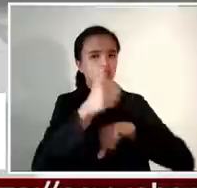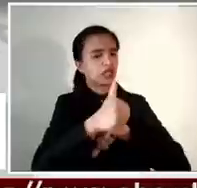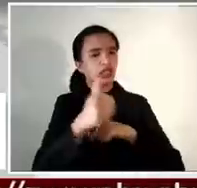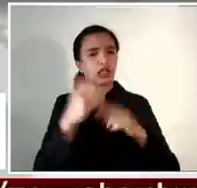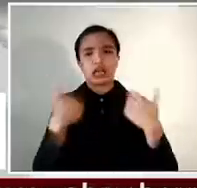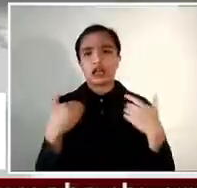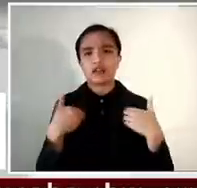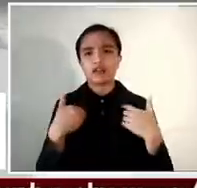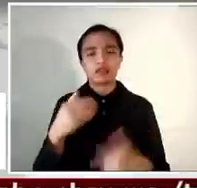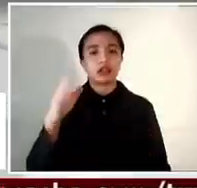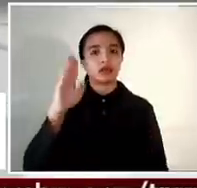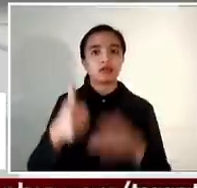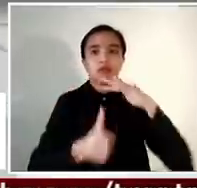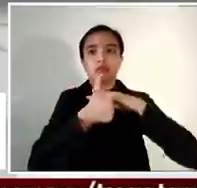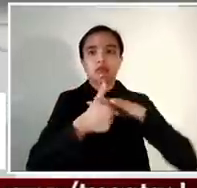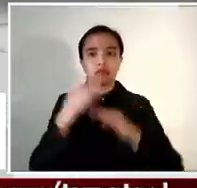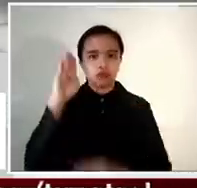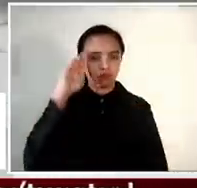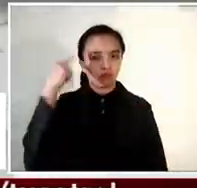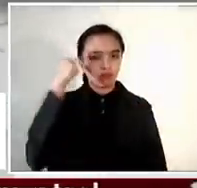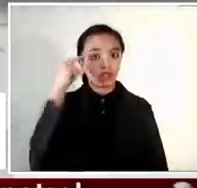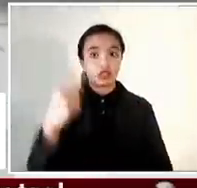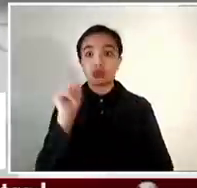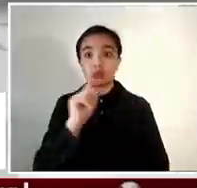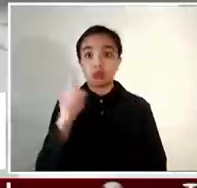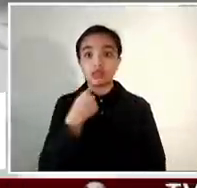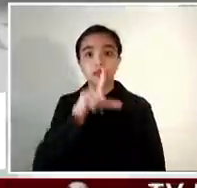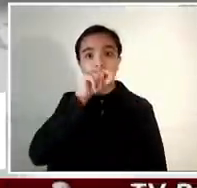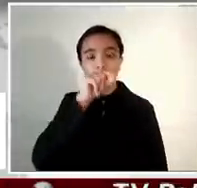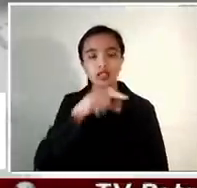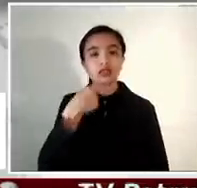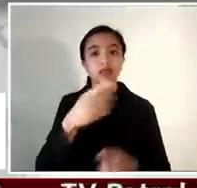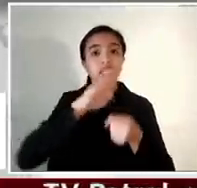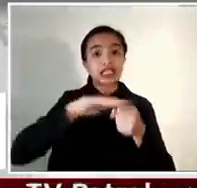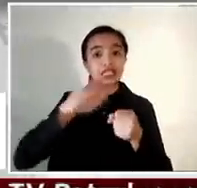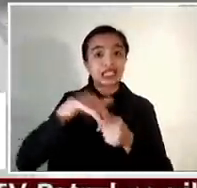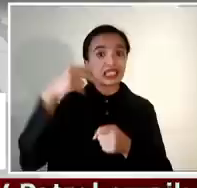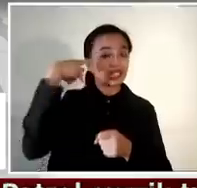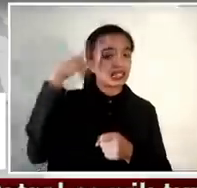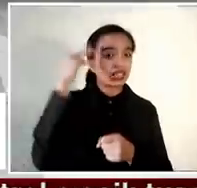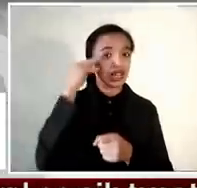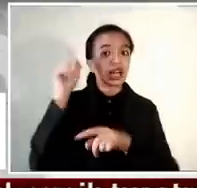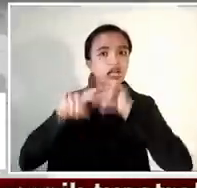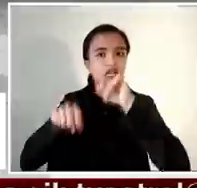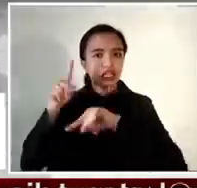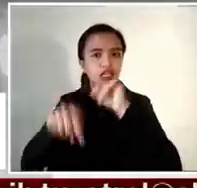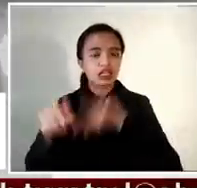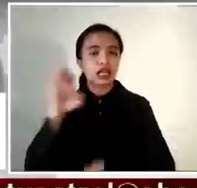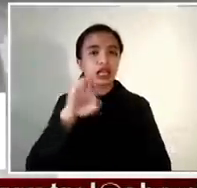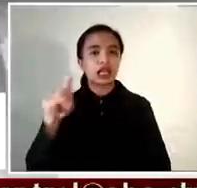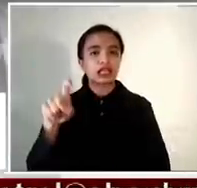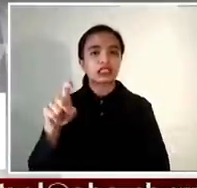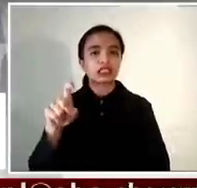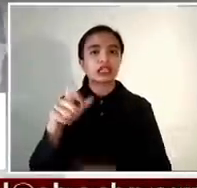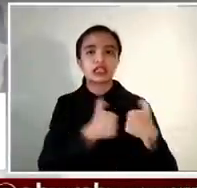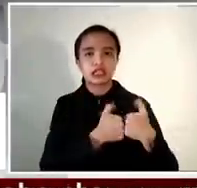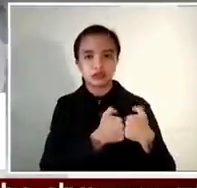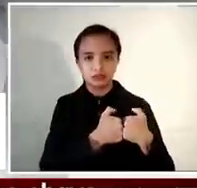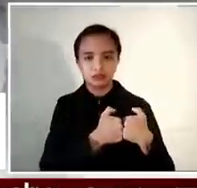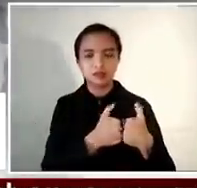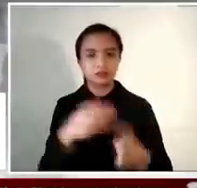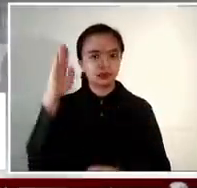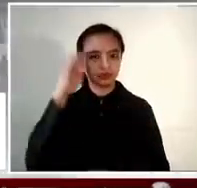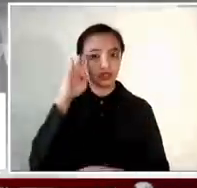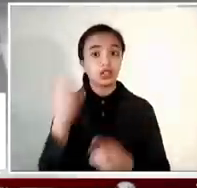si Baron Geisler at nag-tweet na ni-rape umano ni Ping at kaibigan nito ang ex-girlfriend ni Baron. Dagdag